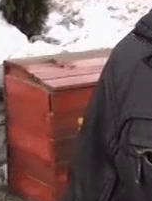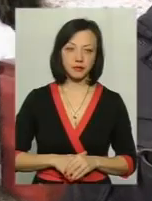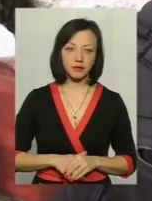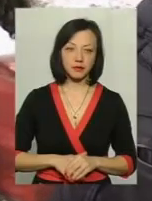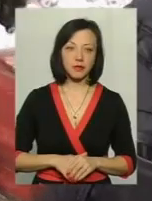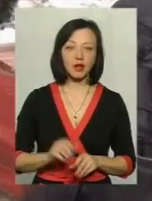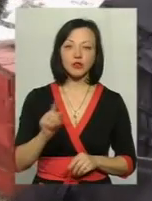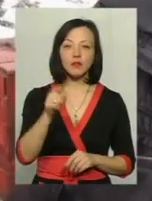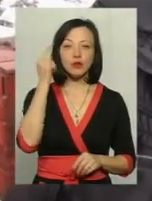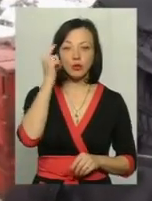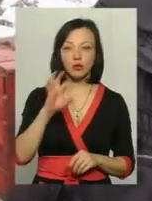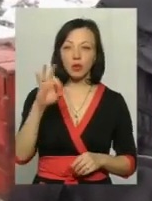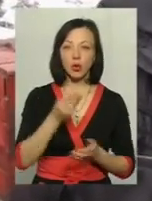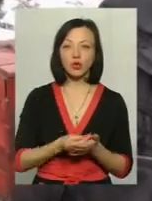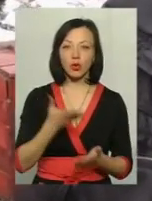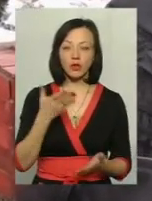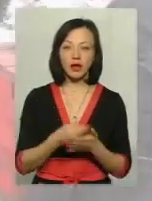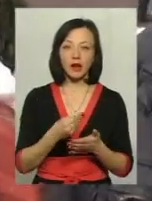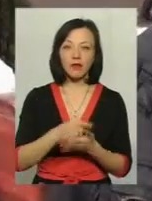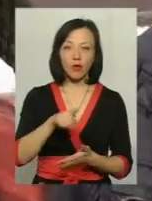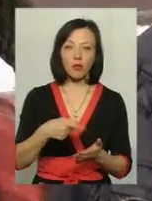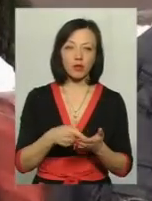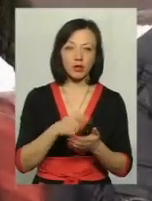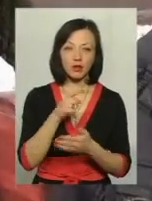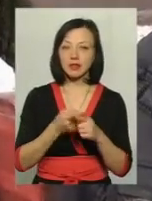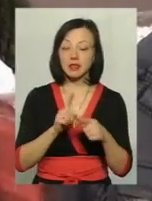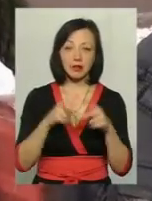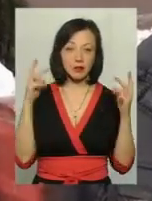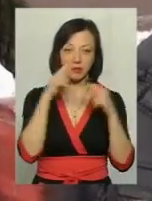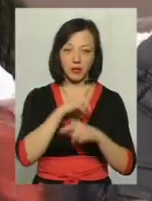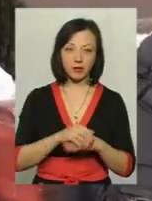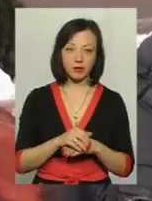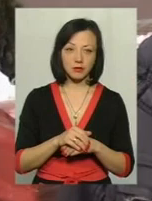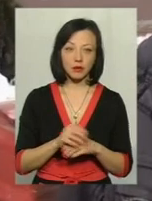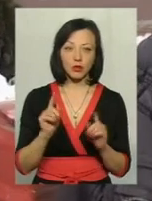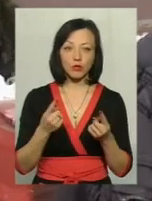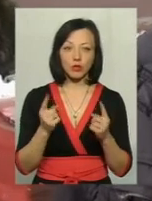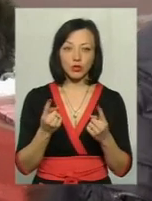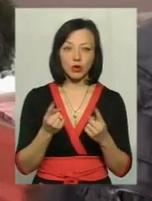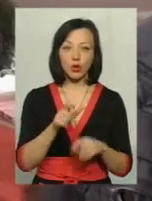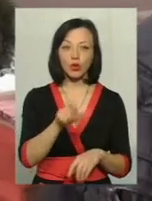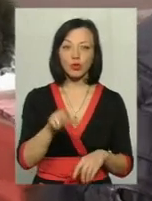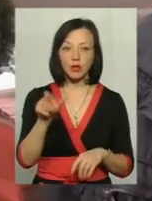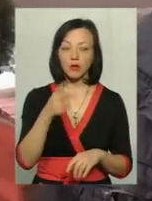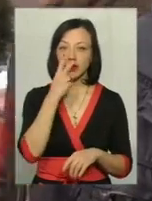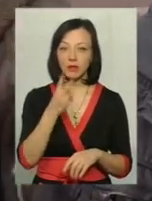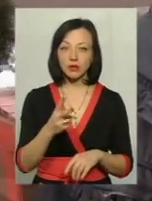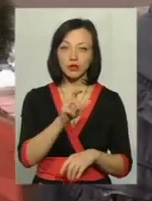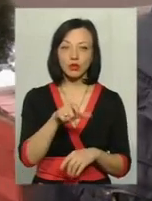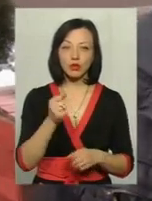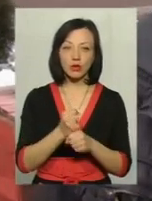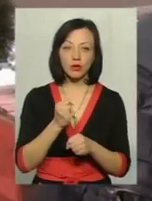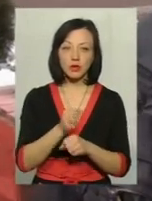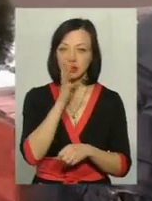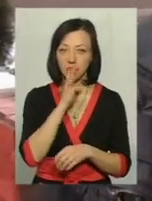Що думаєте з приводу здорожчання тарифів комунальних? Це неправильно. Тому що людей, ви подивіться, що люди робляться,